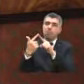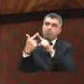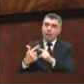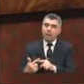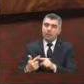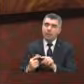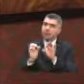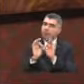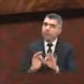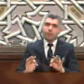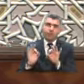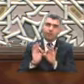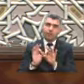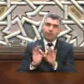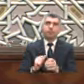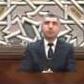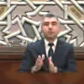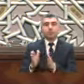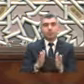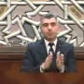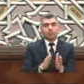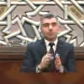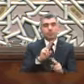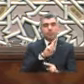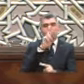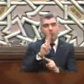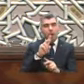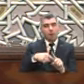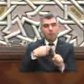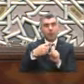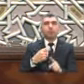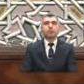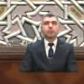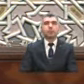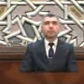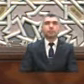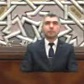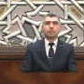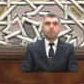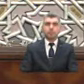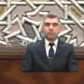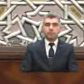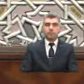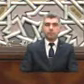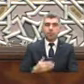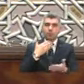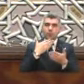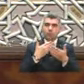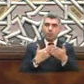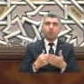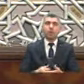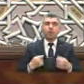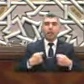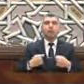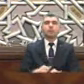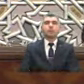والصبغه الاقتصاديه. تعقيب السيد الرئيس. شكرا. تفضل السيد الرئيس. شكرا سيد الرئيس.